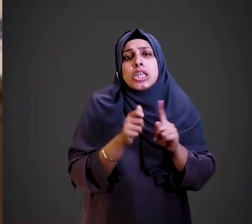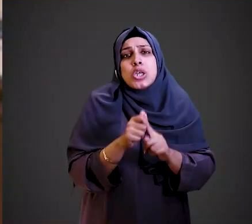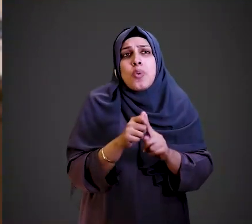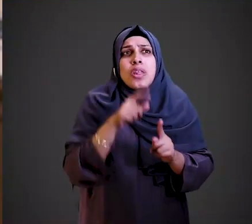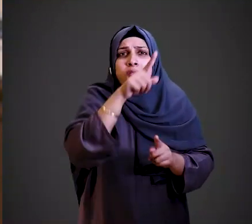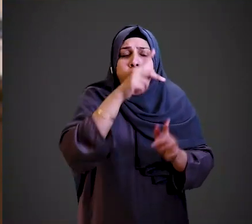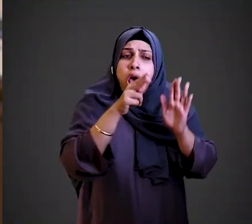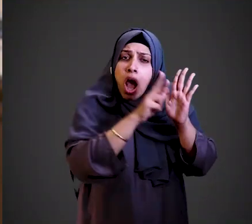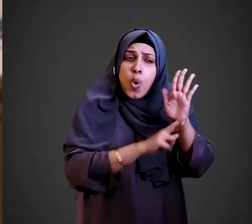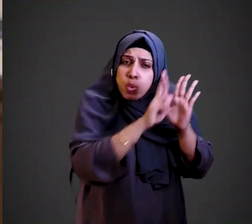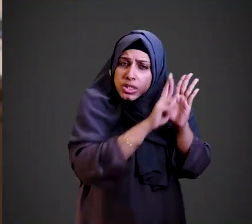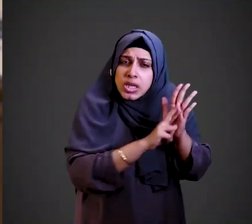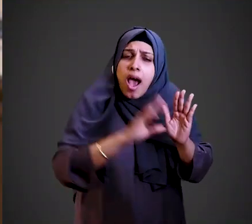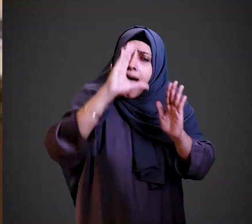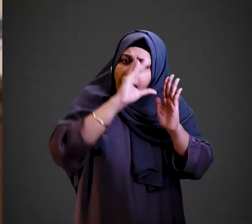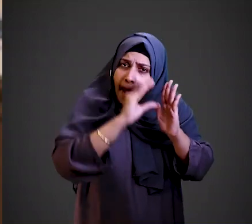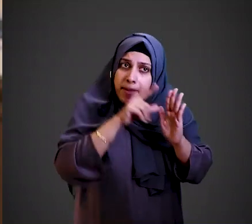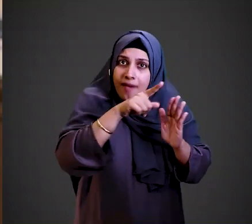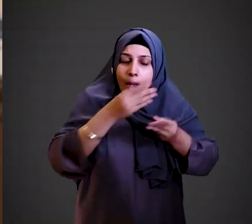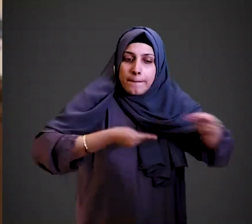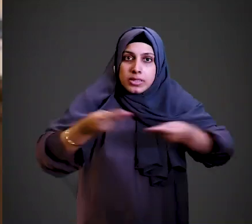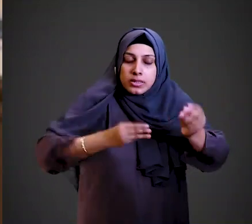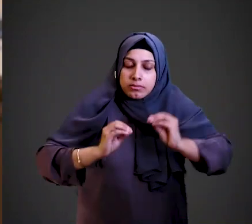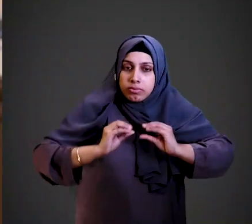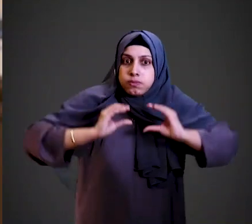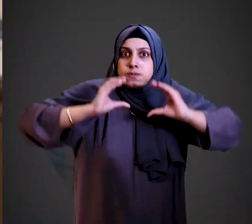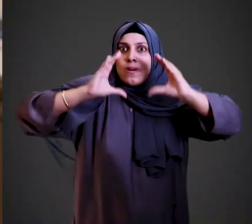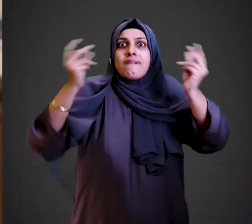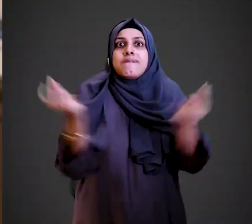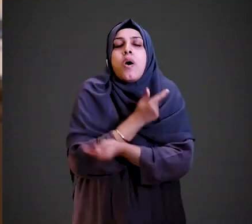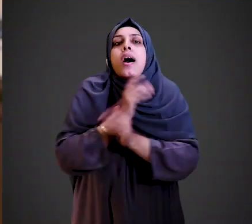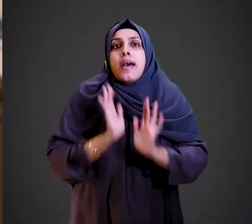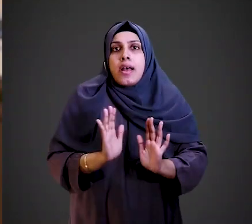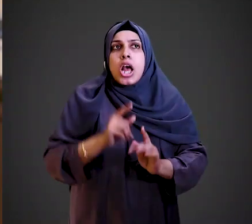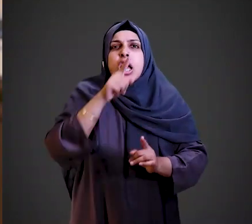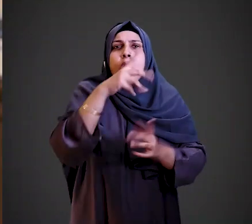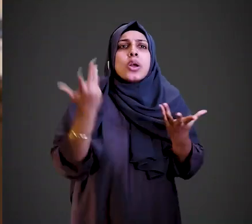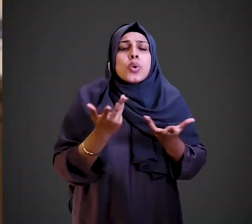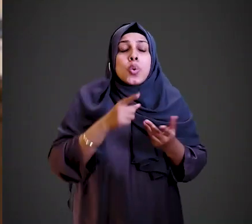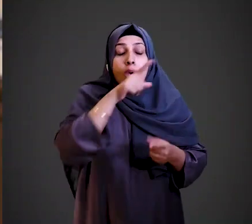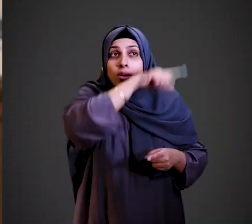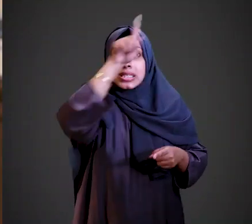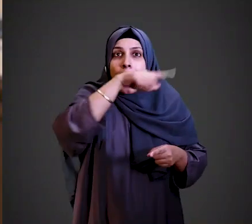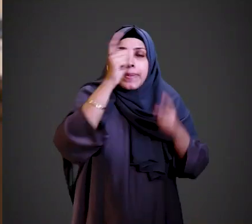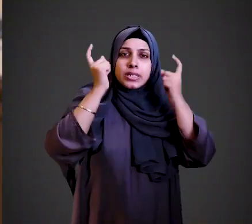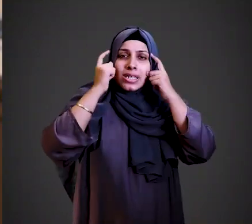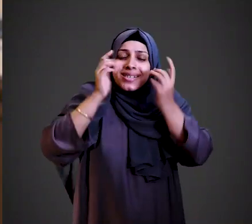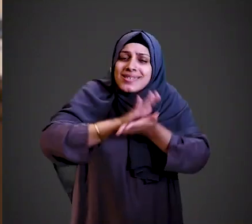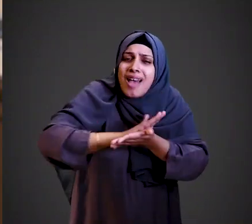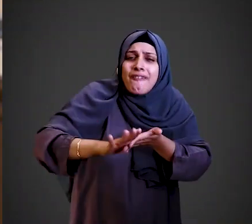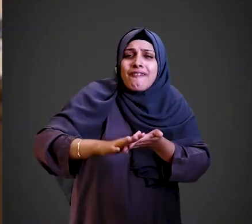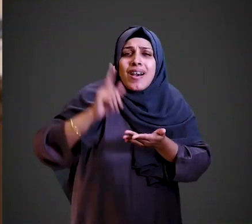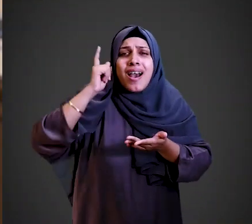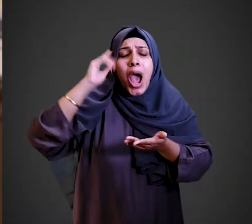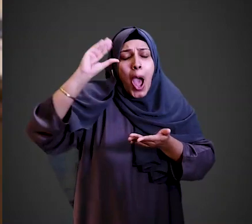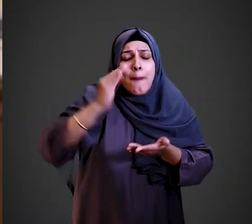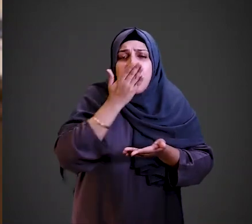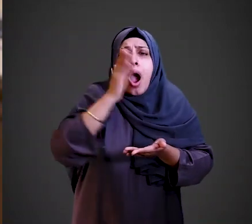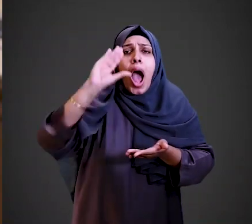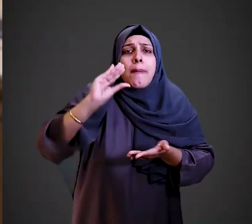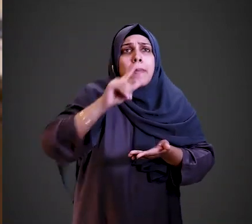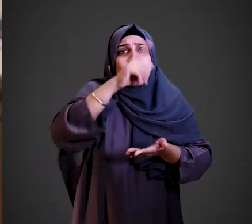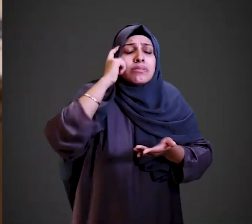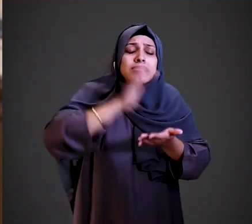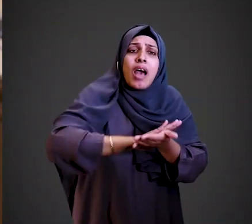کی ضرورت ہے. وہاں پر اگر کم ریگولیشن کریں گے تو بزنس جلدی گرو کریں گے، کیونکہ ان کے پاس کیونکہ سادہ لوگ ہیں